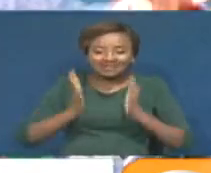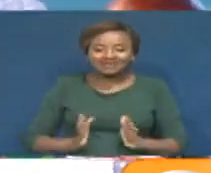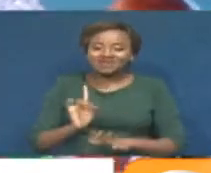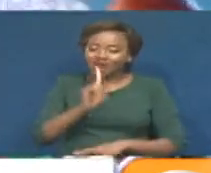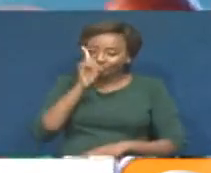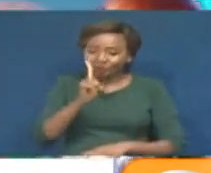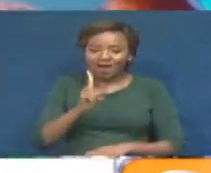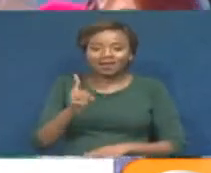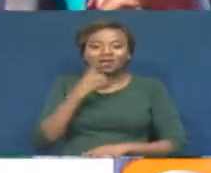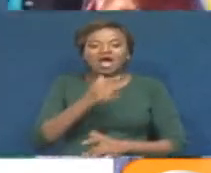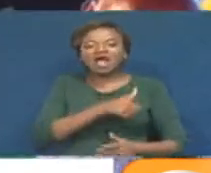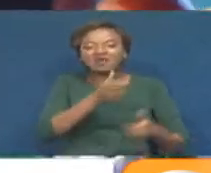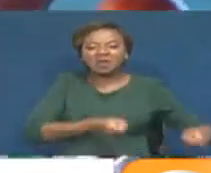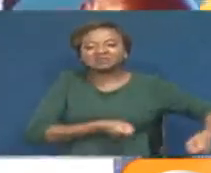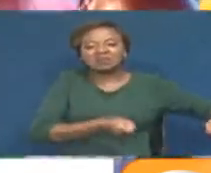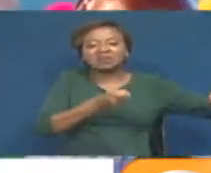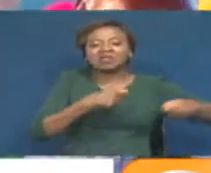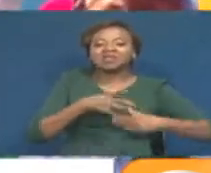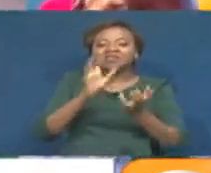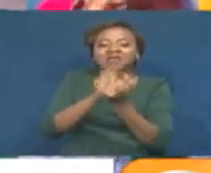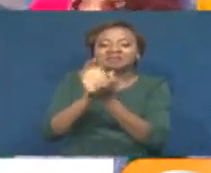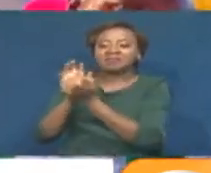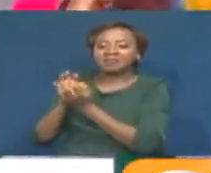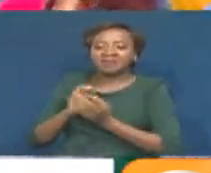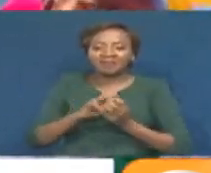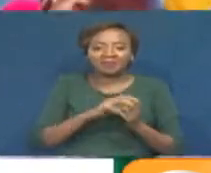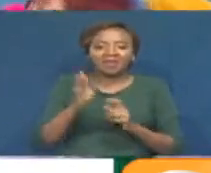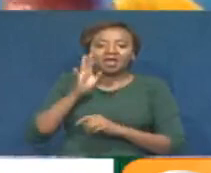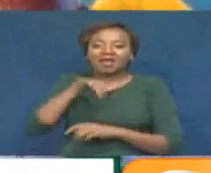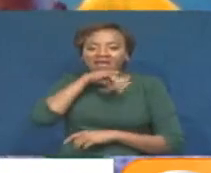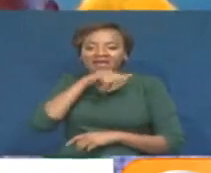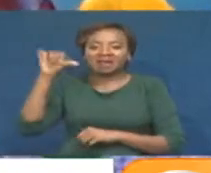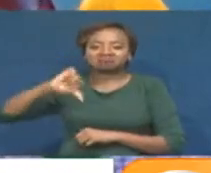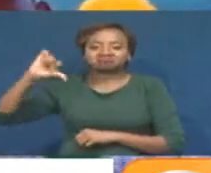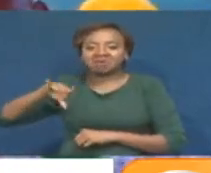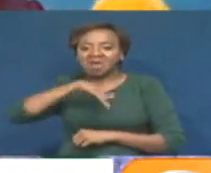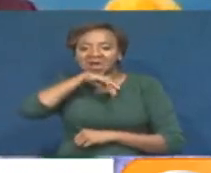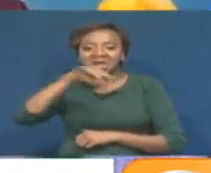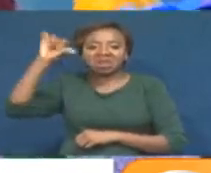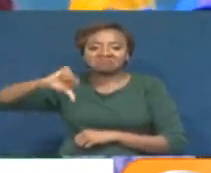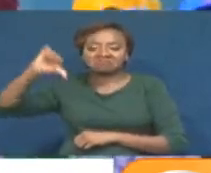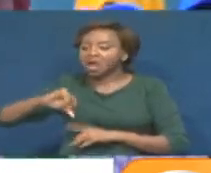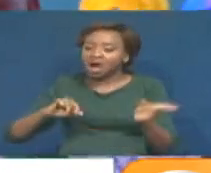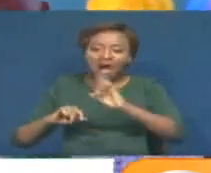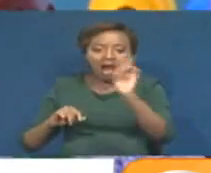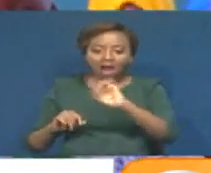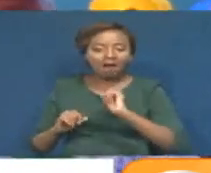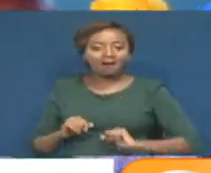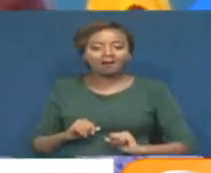kuja wilbaro, wanamsema baba kwa ubaya, lakini leo tumalizana nao. Wanasema